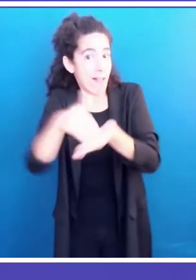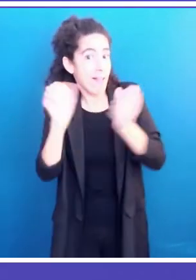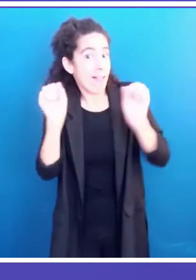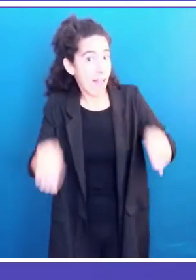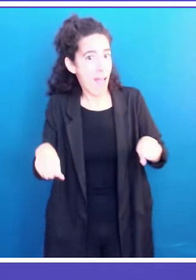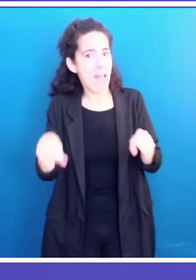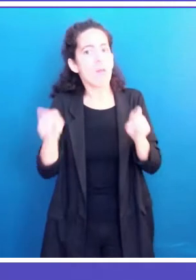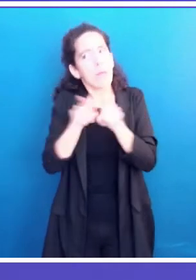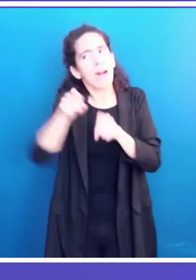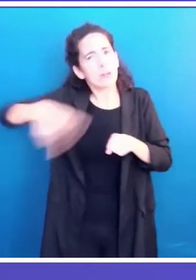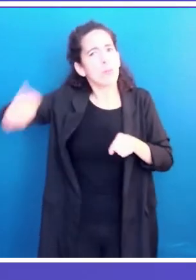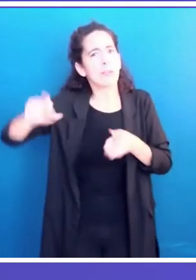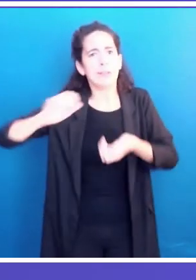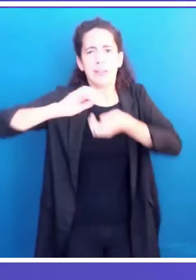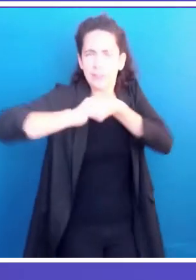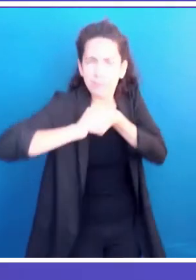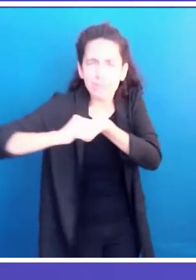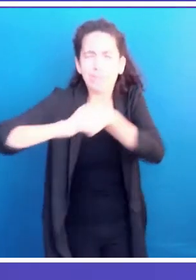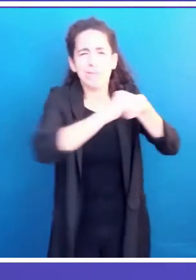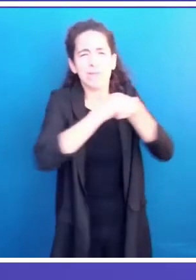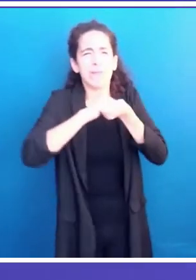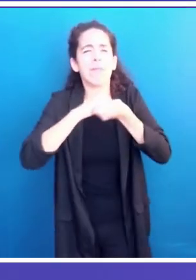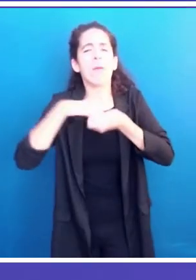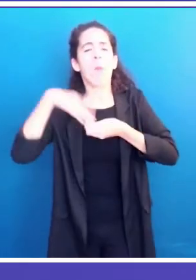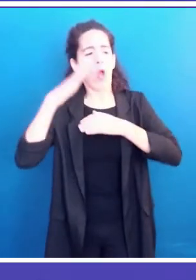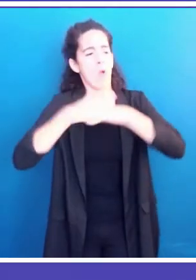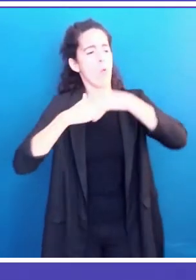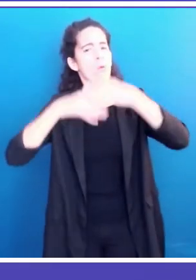يجب أن نستمر بالعمل على هذا المستوى نظرا إلى